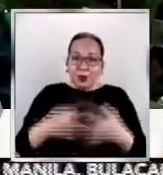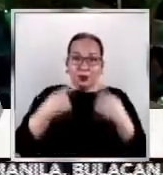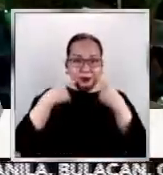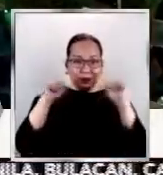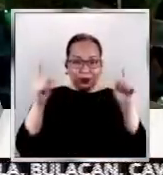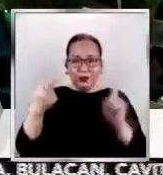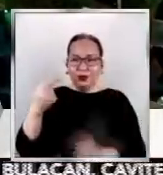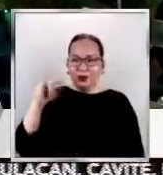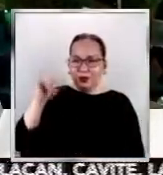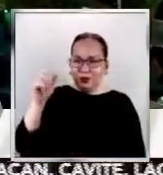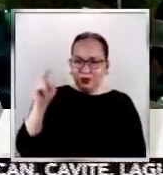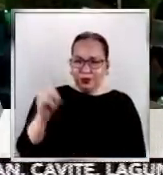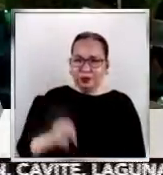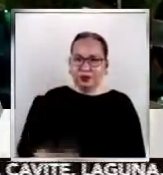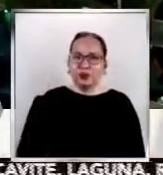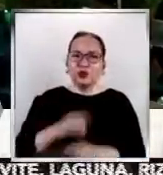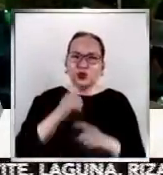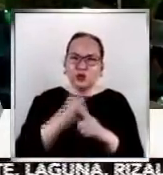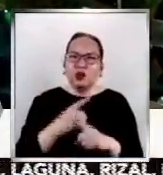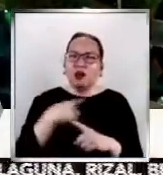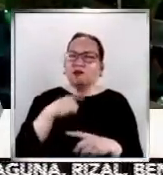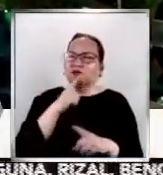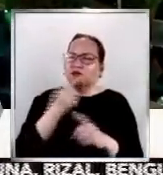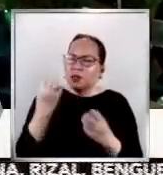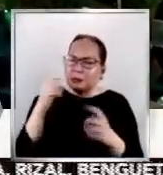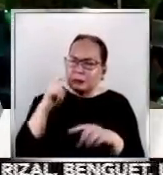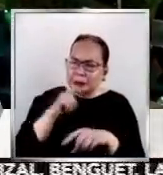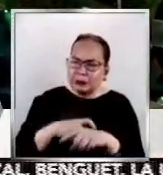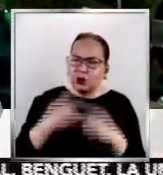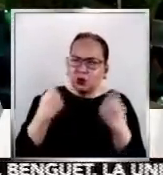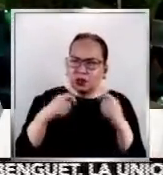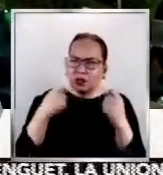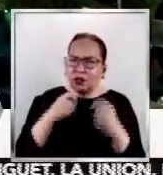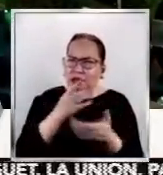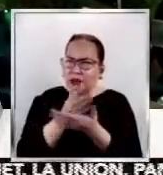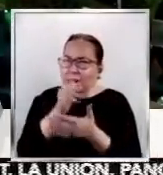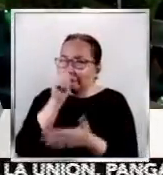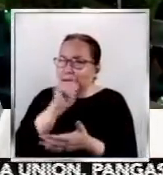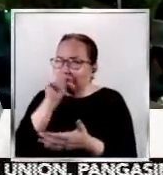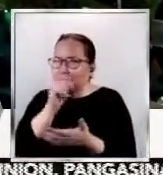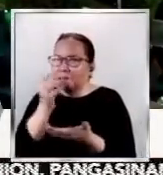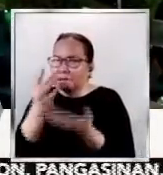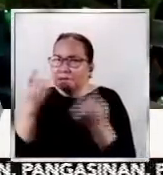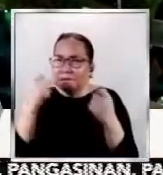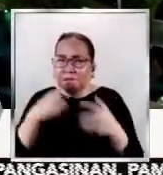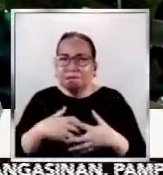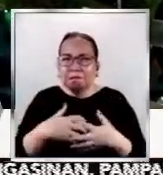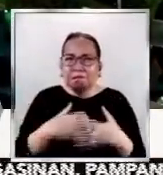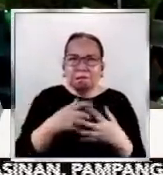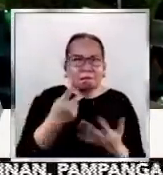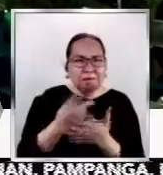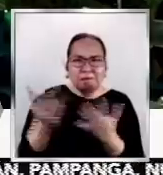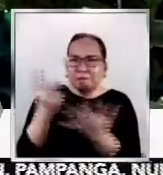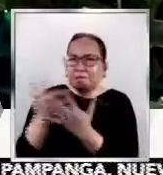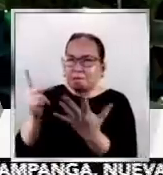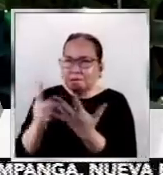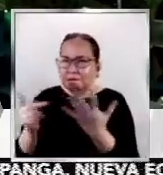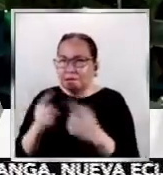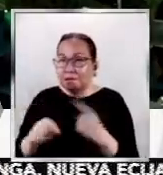Ang beses namin sinubukan, ang daming beses namin pinagdaanan yung hirap, pero ito yung time na